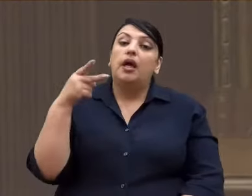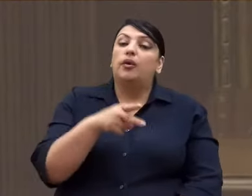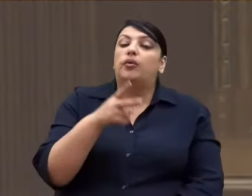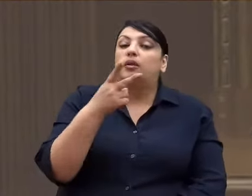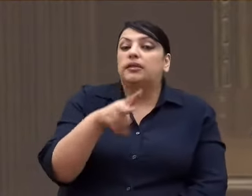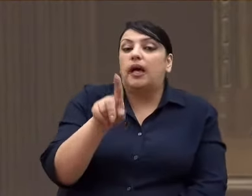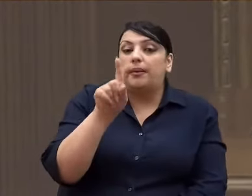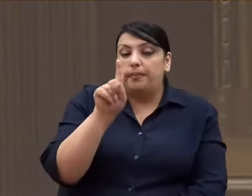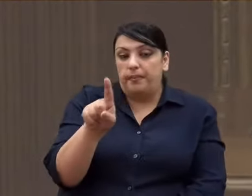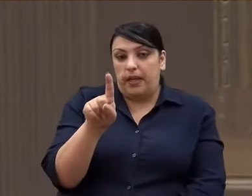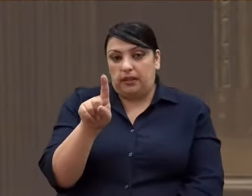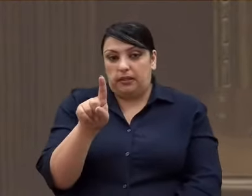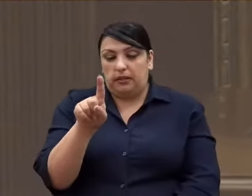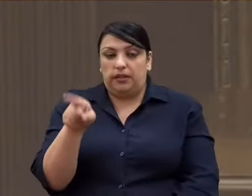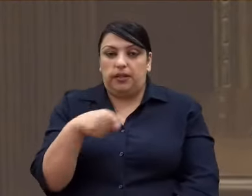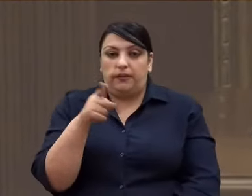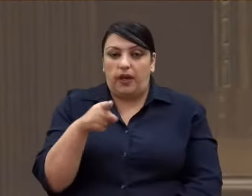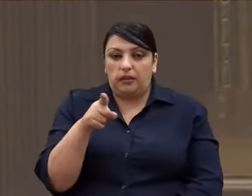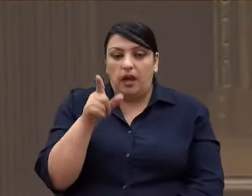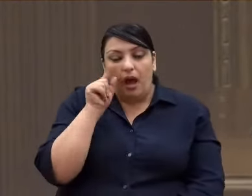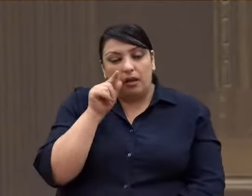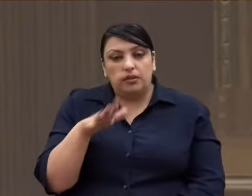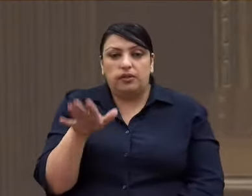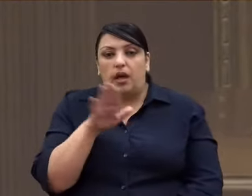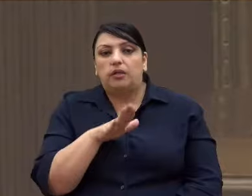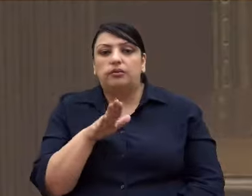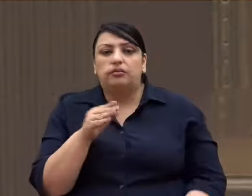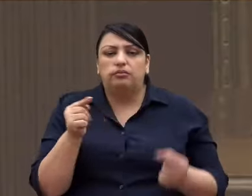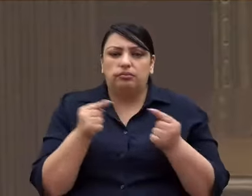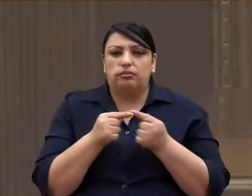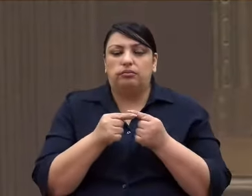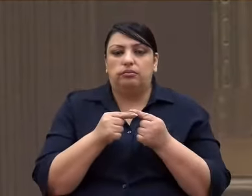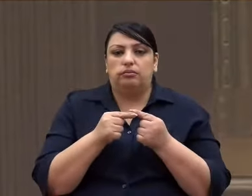2021 թվականից միայն Հայաստանը ճշգրտորեն գնահատել է